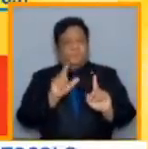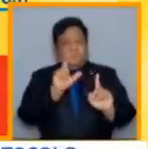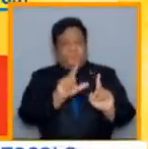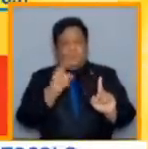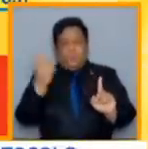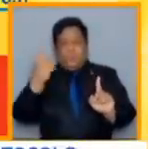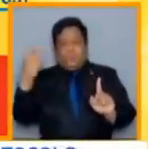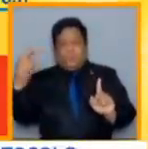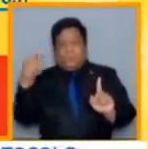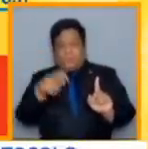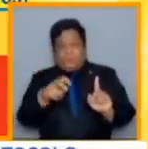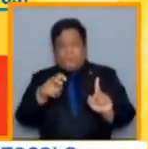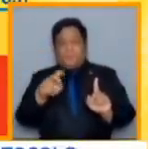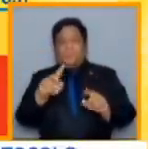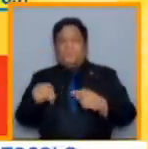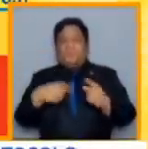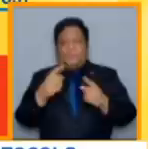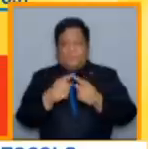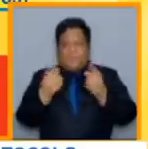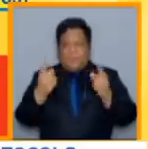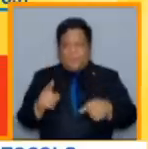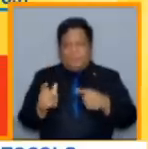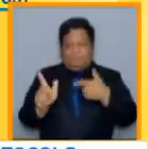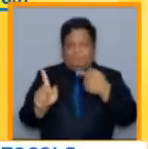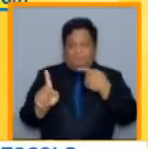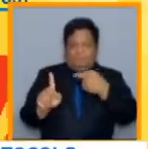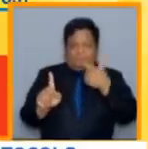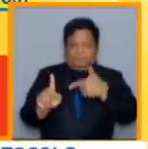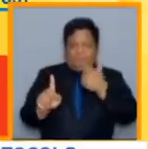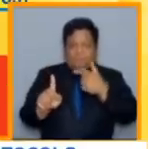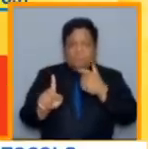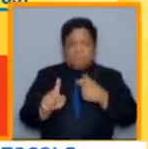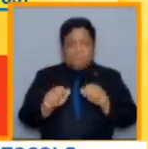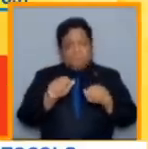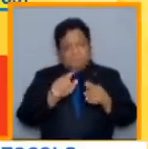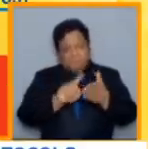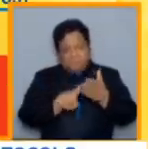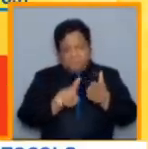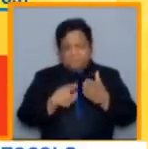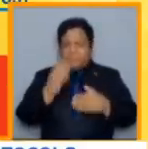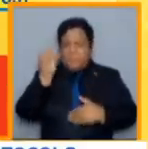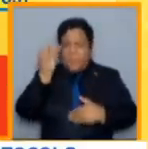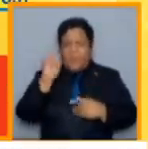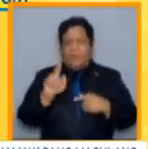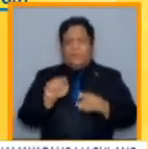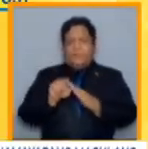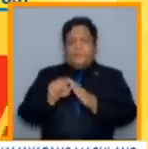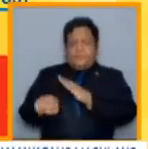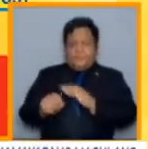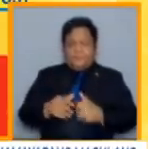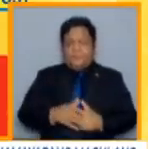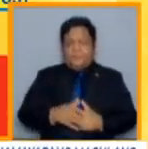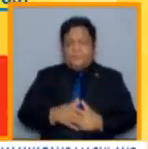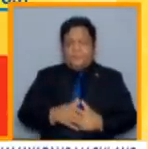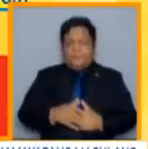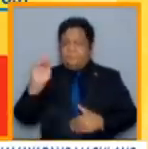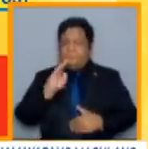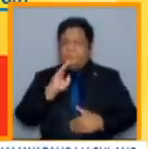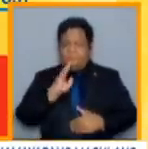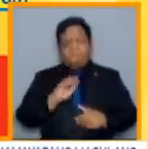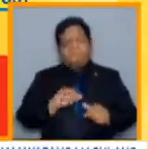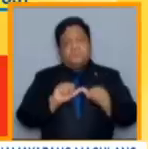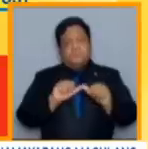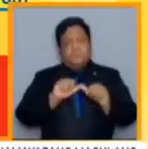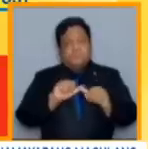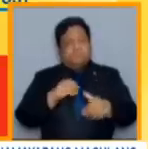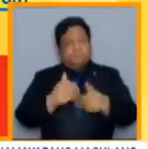Dr. Perlas. Inaalam pa sa ngayon kung ano ang motibo sa pagpatay. Tuloy-tuloy pa rin yung pag-operate natin. Kasi ito'y mahalaga kasi na makuha